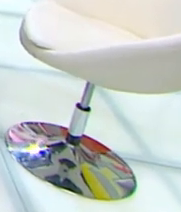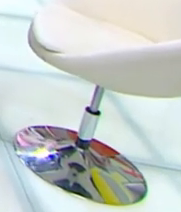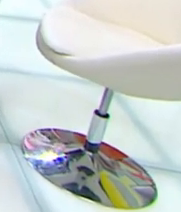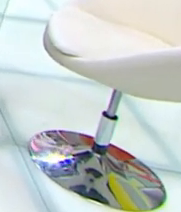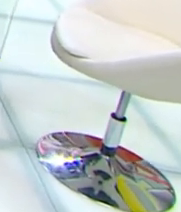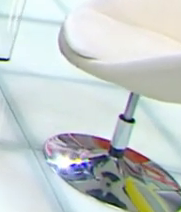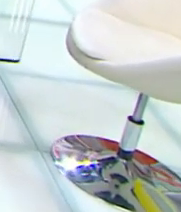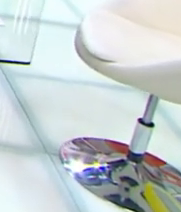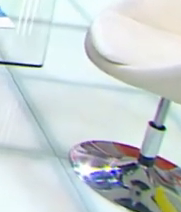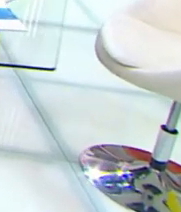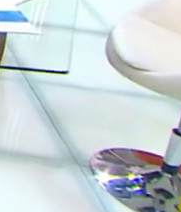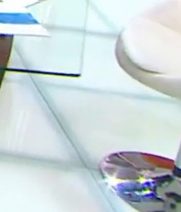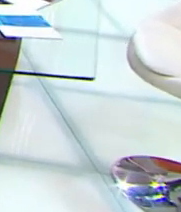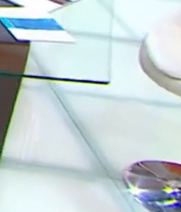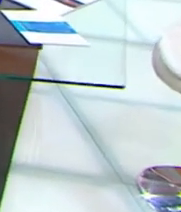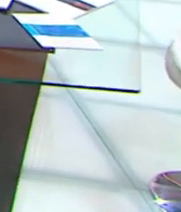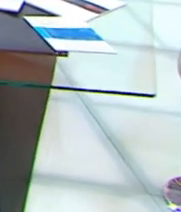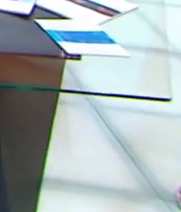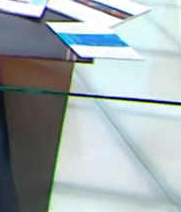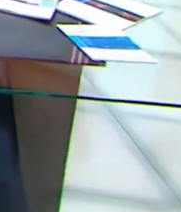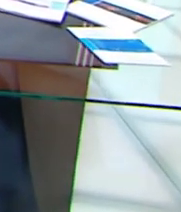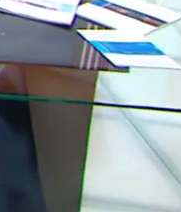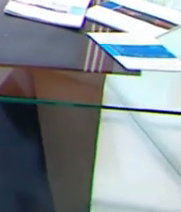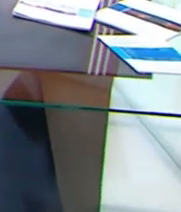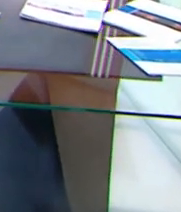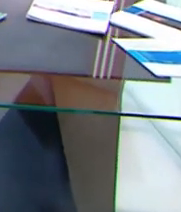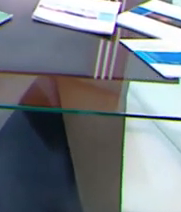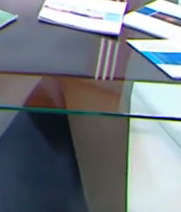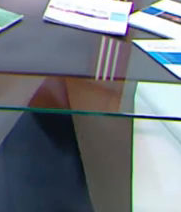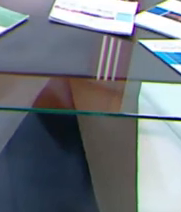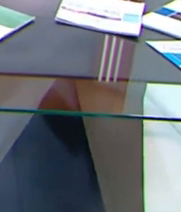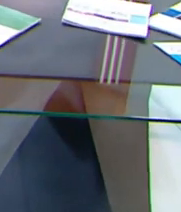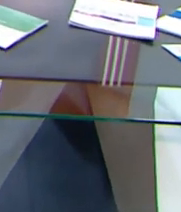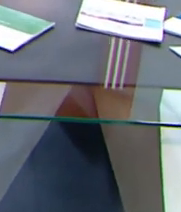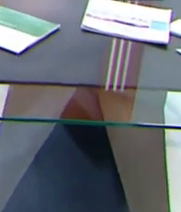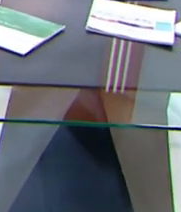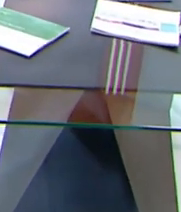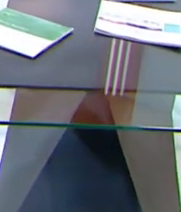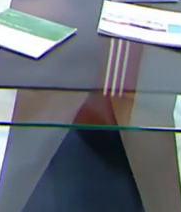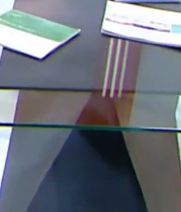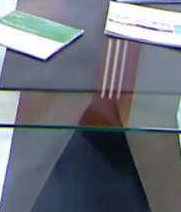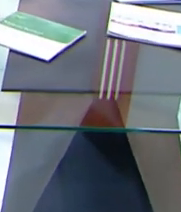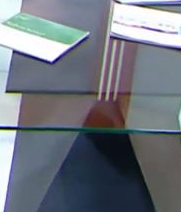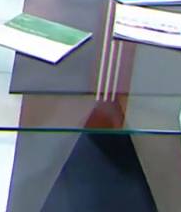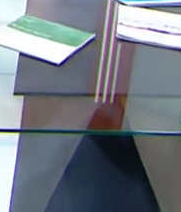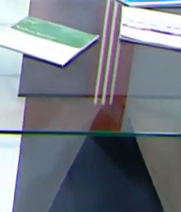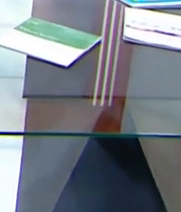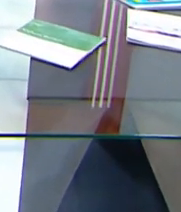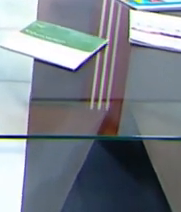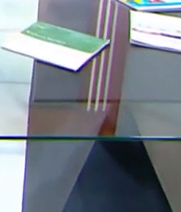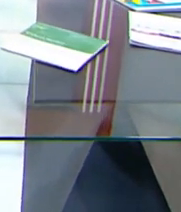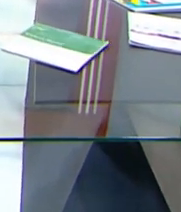ლამშვიდობისა. ეს საქართველოს პირველი არქია, თქვენ უყურებთ გადაცემას პირადი ექიმი მარი მალაზონია. ჩვენ საუბრობთ ადამიანზე,